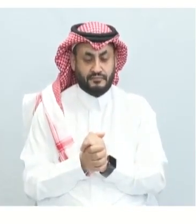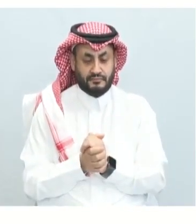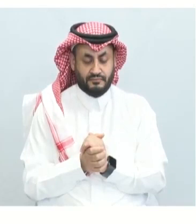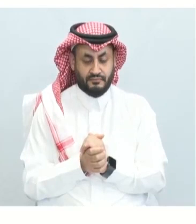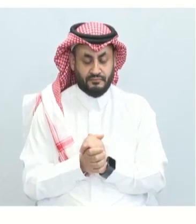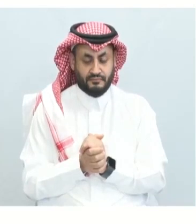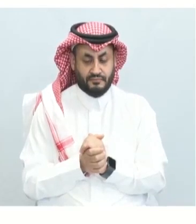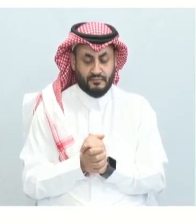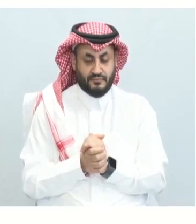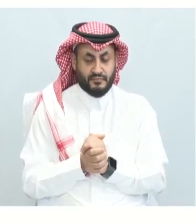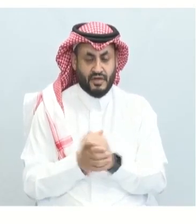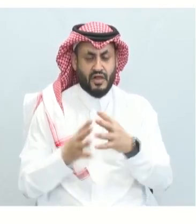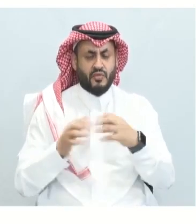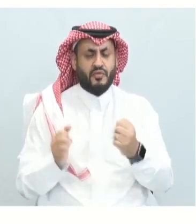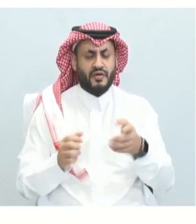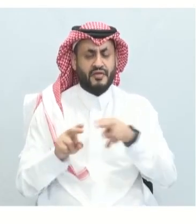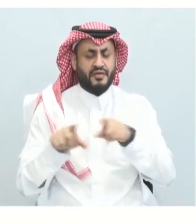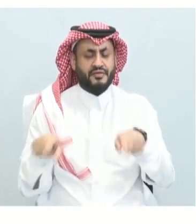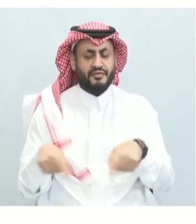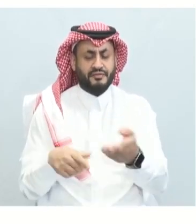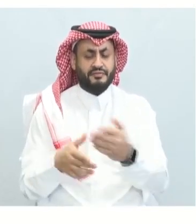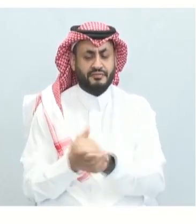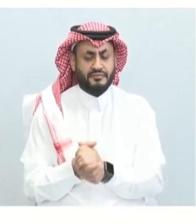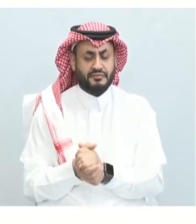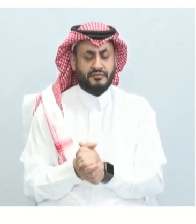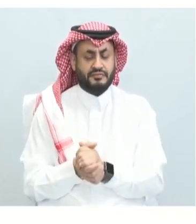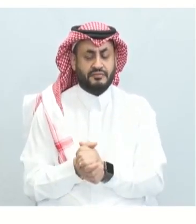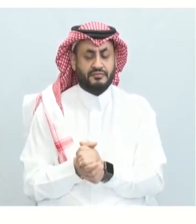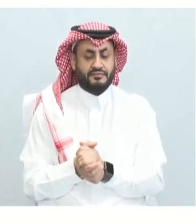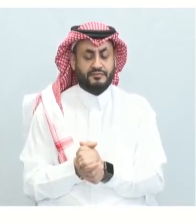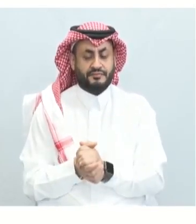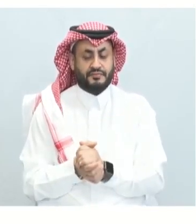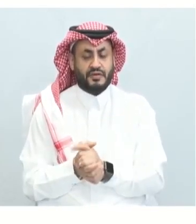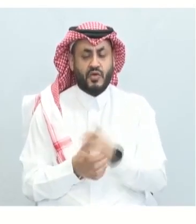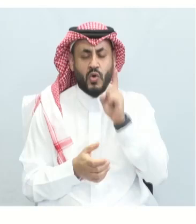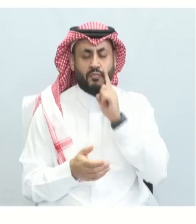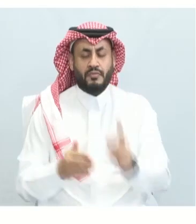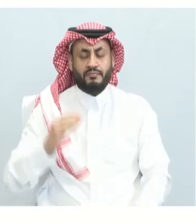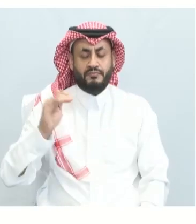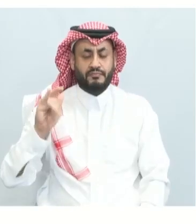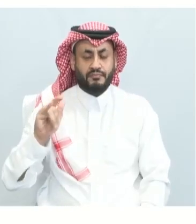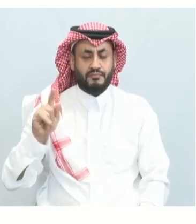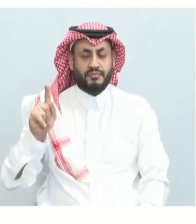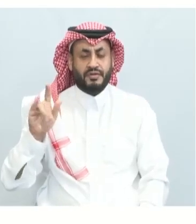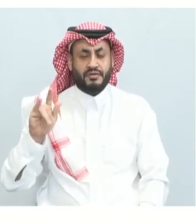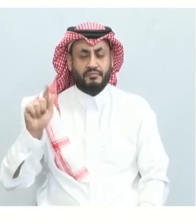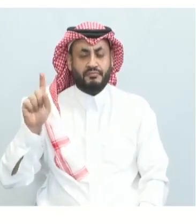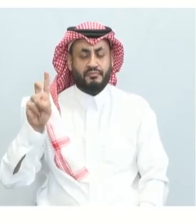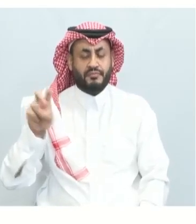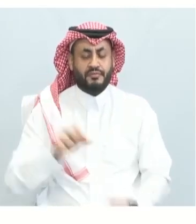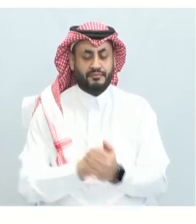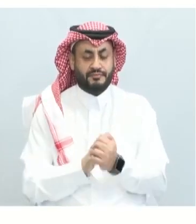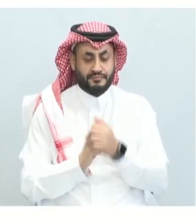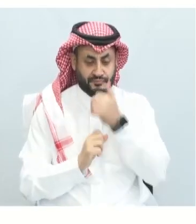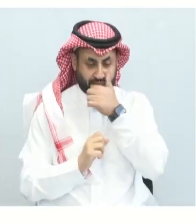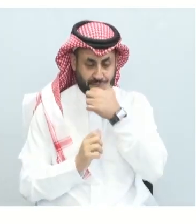بعديه ويوضح هذا الحديث وهو حديث ام حبيبه رضي الله عنها قالت قال رسول الله صلى الله عليه